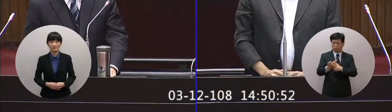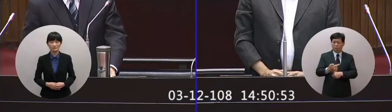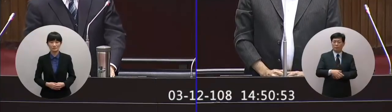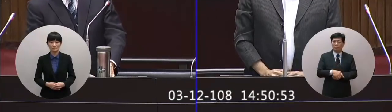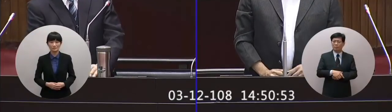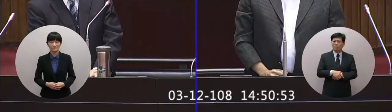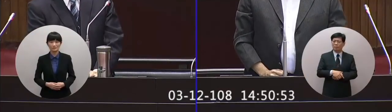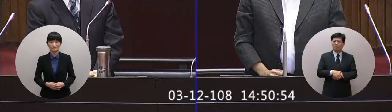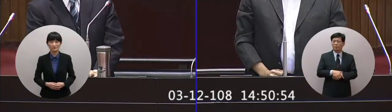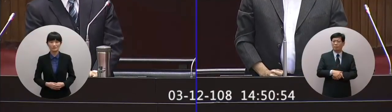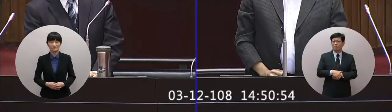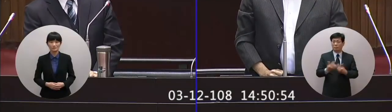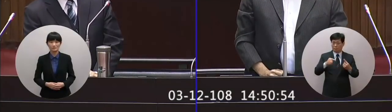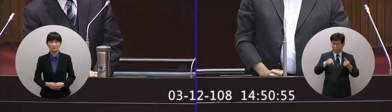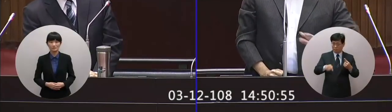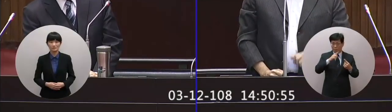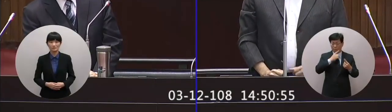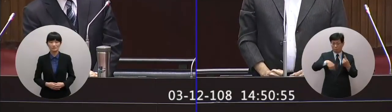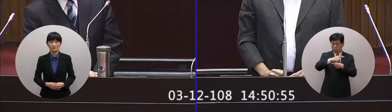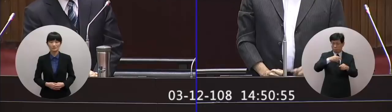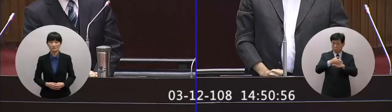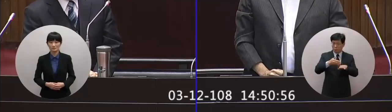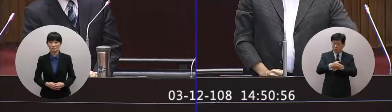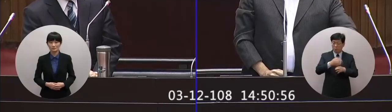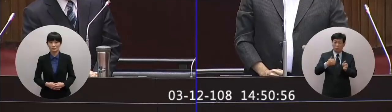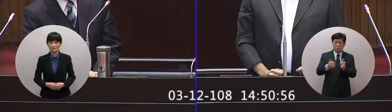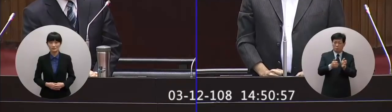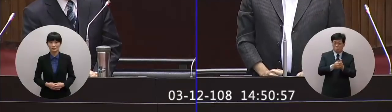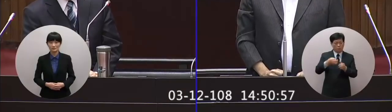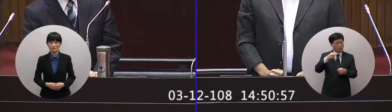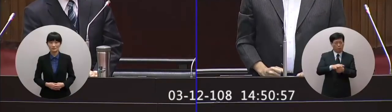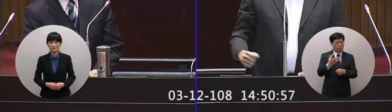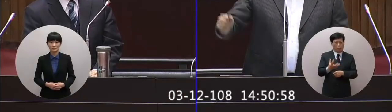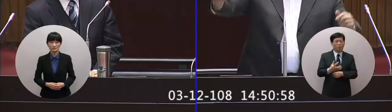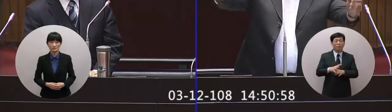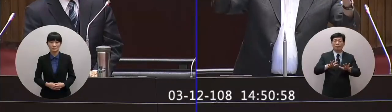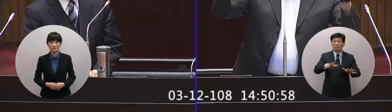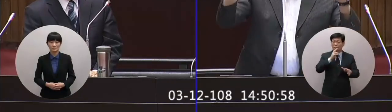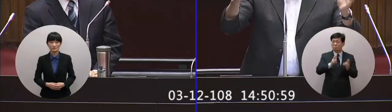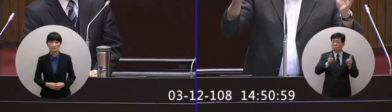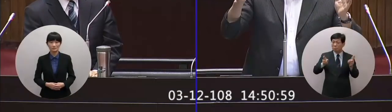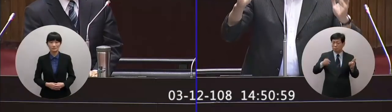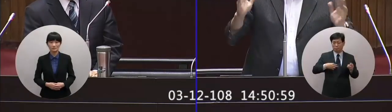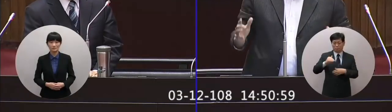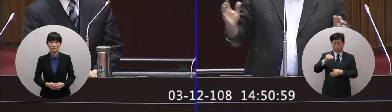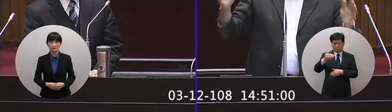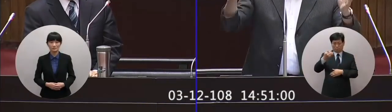忙。单单在这个接驳的费用得给拨走做这集，这一次调动了